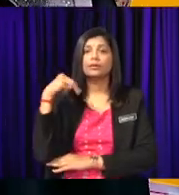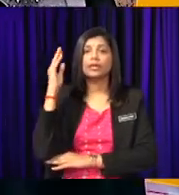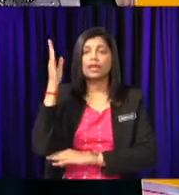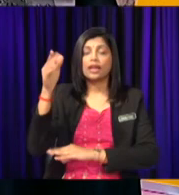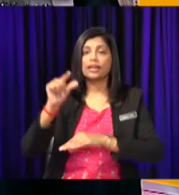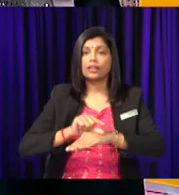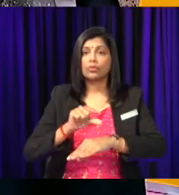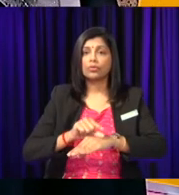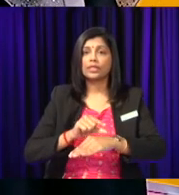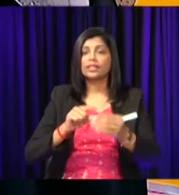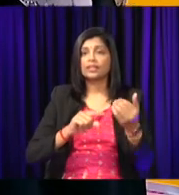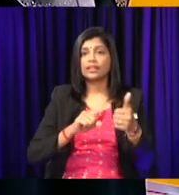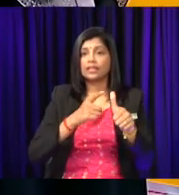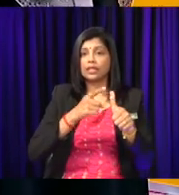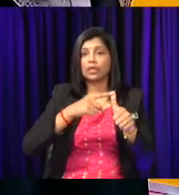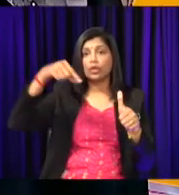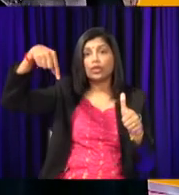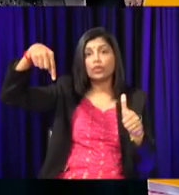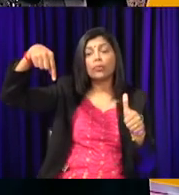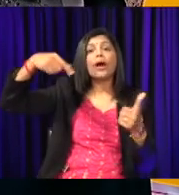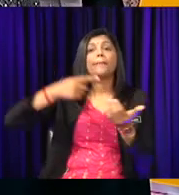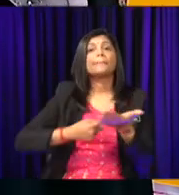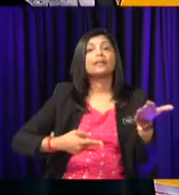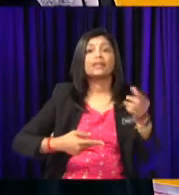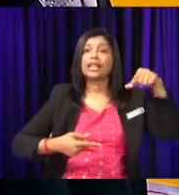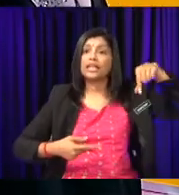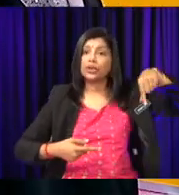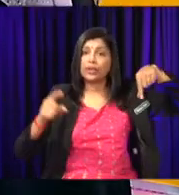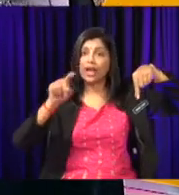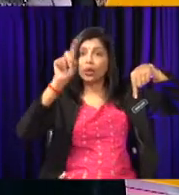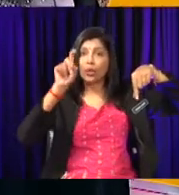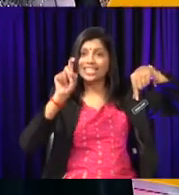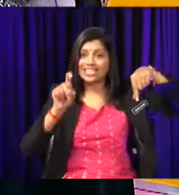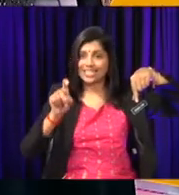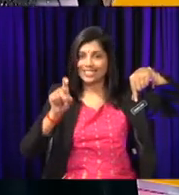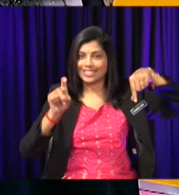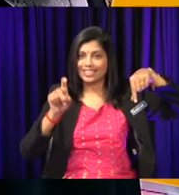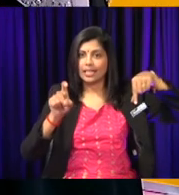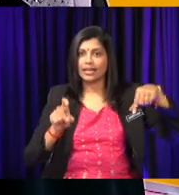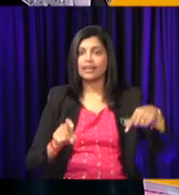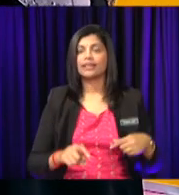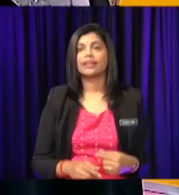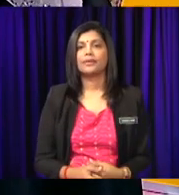question yaitu tanda soalnya siapa ya